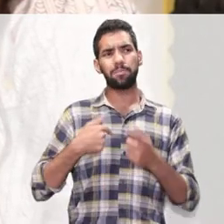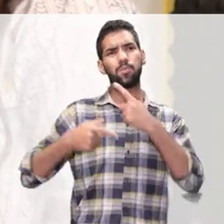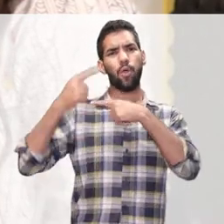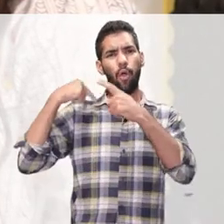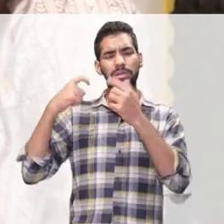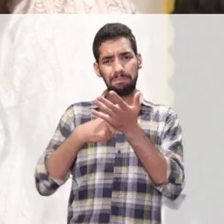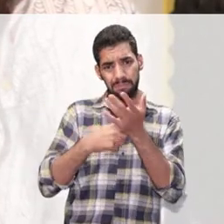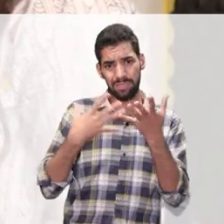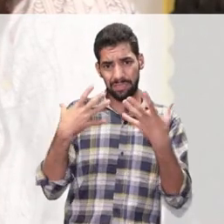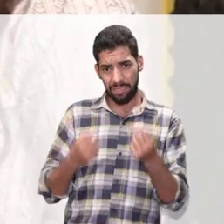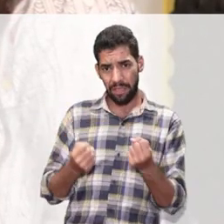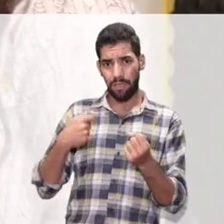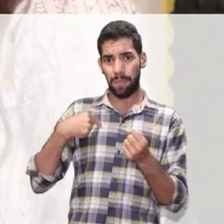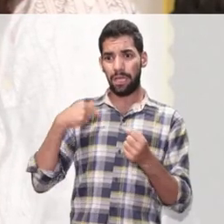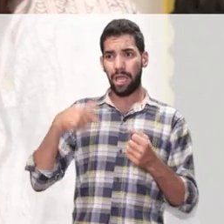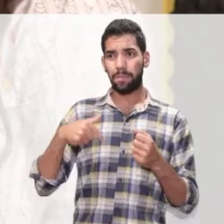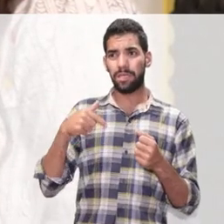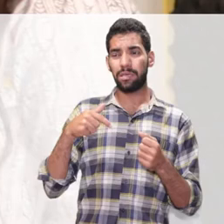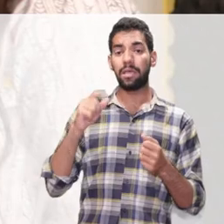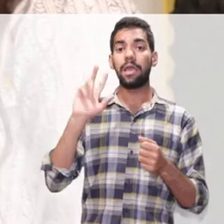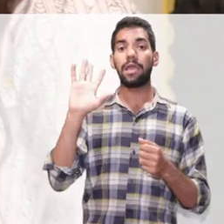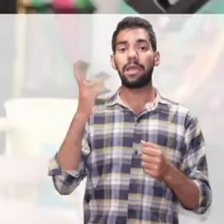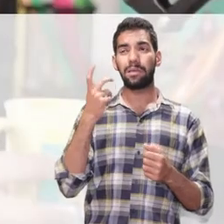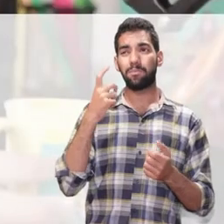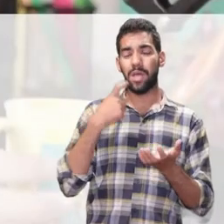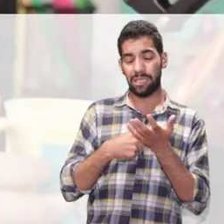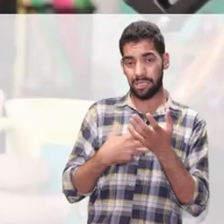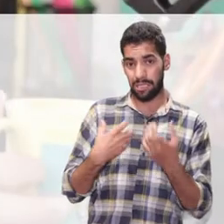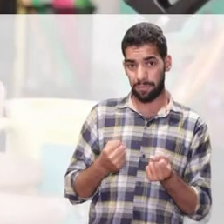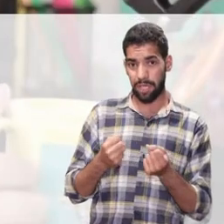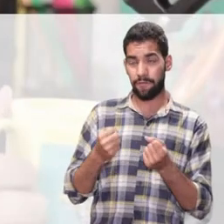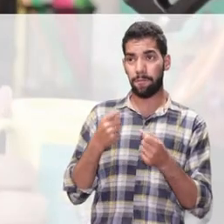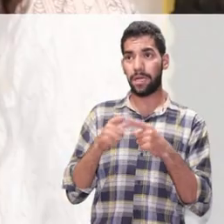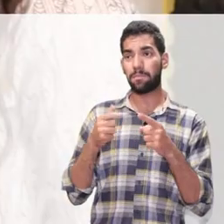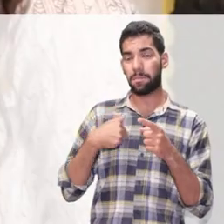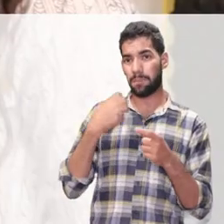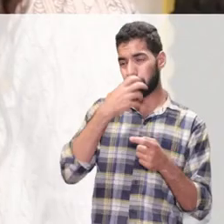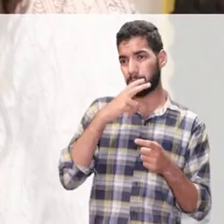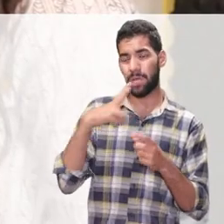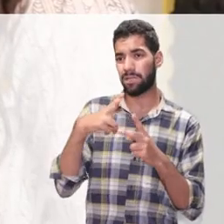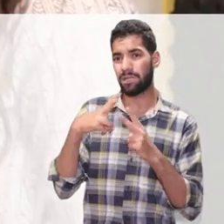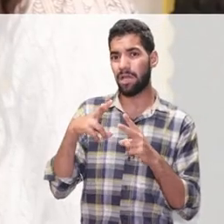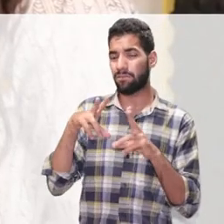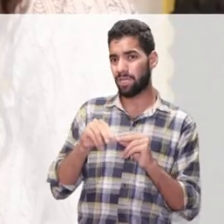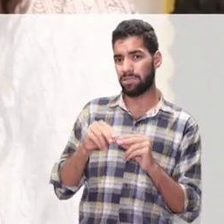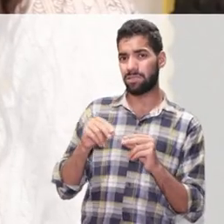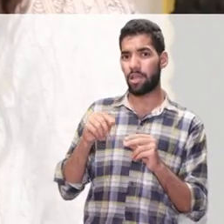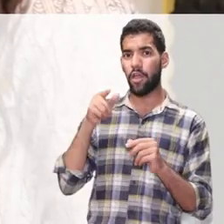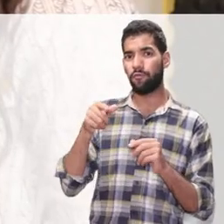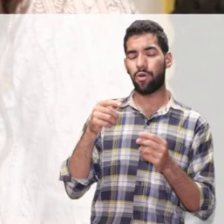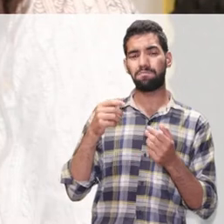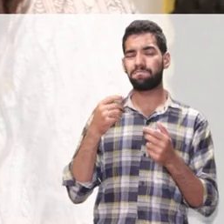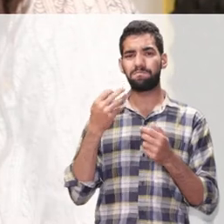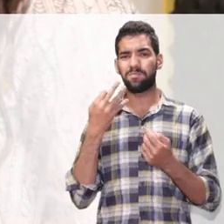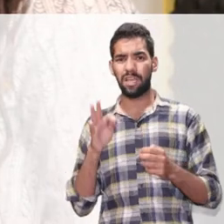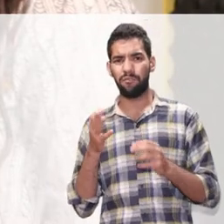स्ट्रोंग गोविंद समृद्धि ड्राइड वह मेरे जेनेरियो में बताना नहीं चाहता वह सॉफ्ट लेकिन मैंने एक एक इसमें चीज मैं जरूर कहूंगा